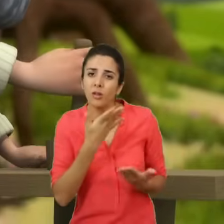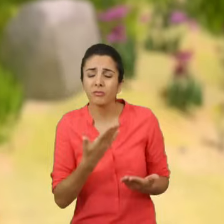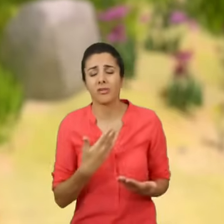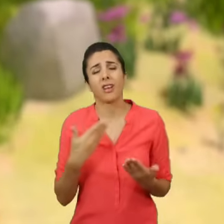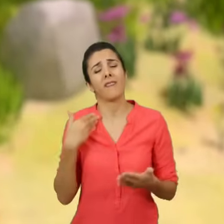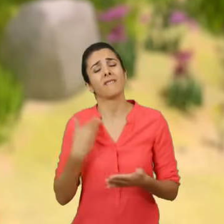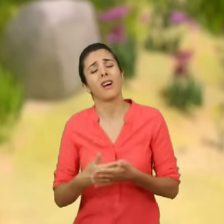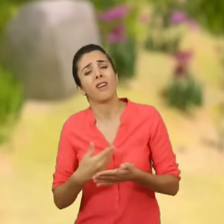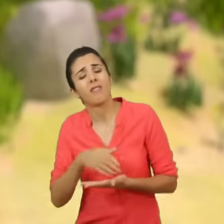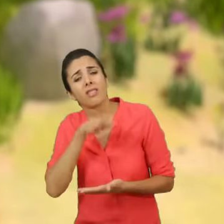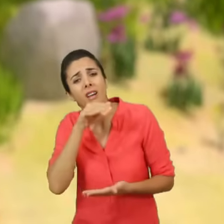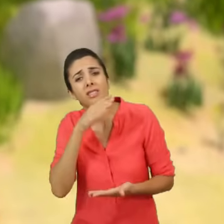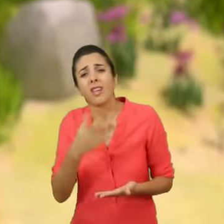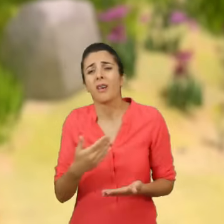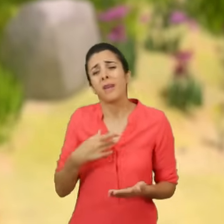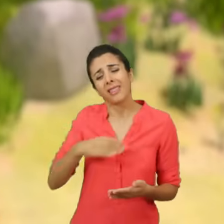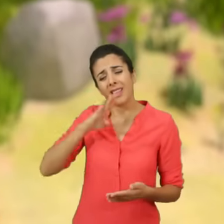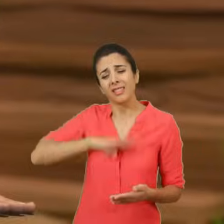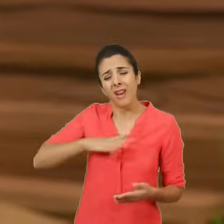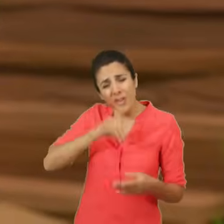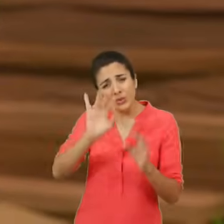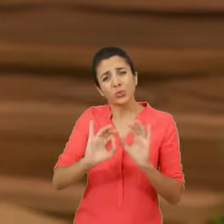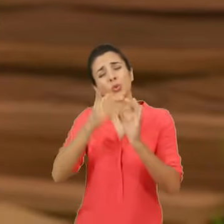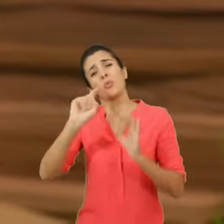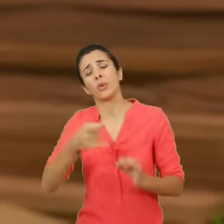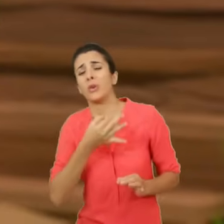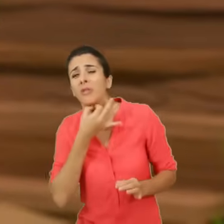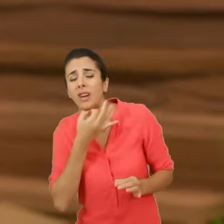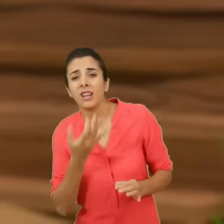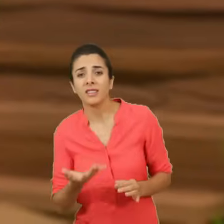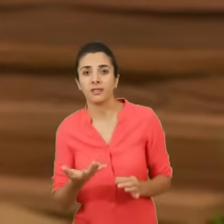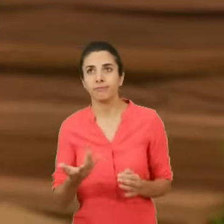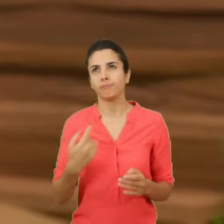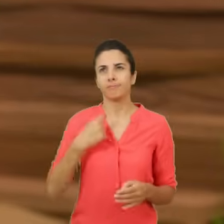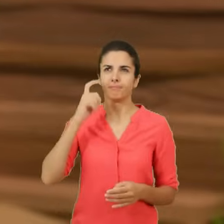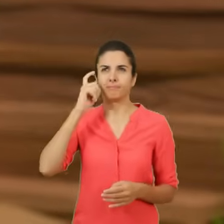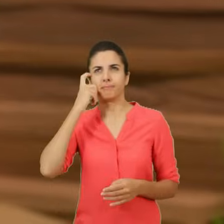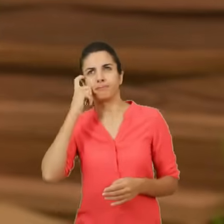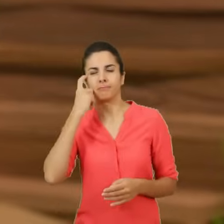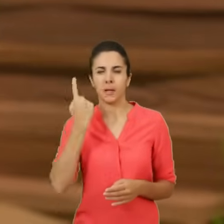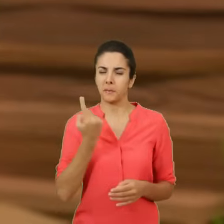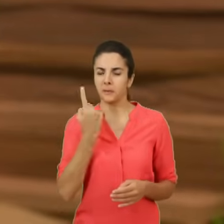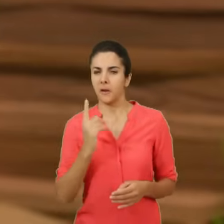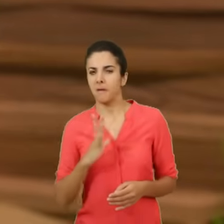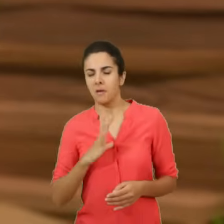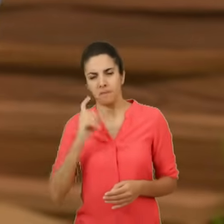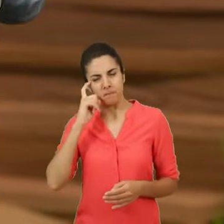dede, canım dede, bul derdime bir çare. Bu bana şey gibi geliyor.